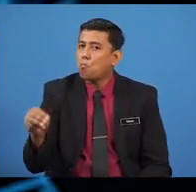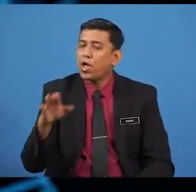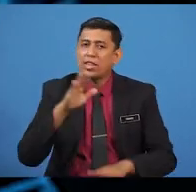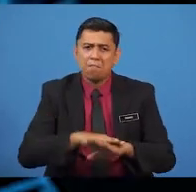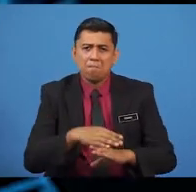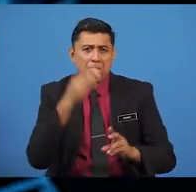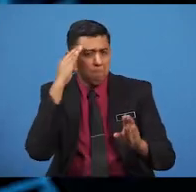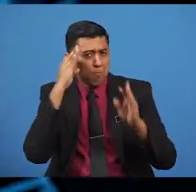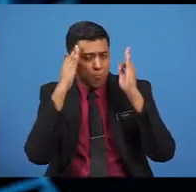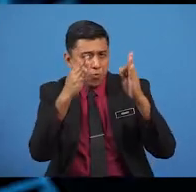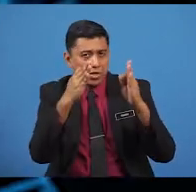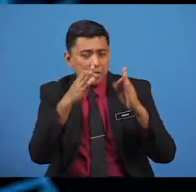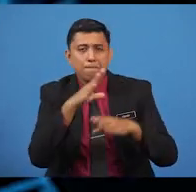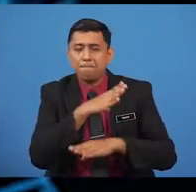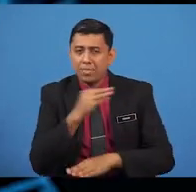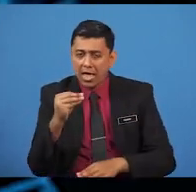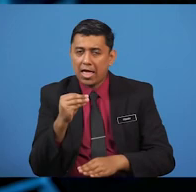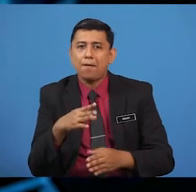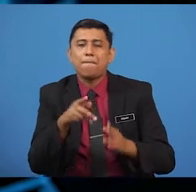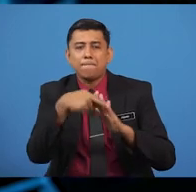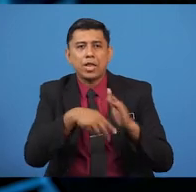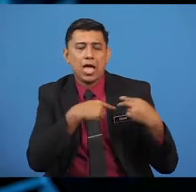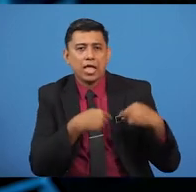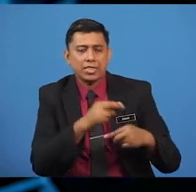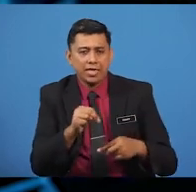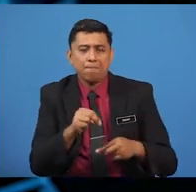kasih murid-murid di atas tumpuan dan perhatian yang